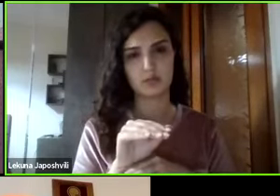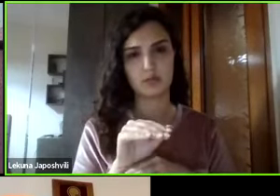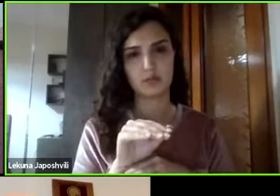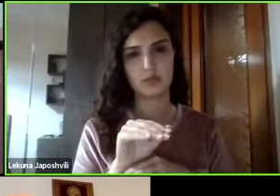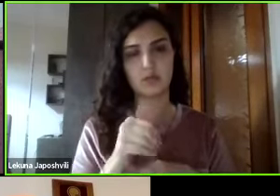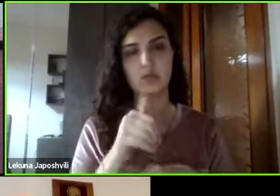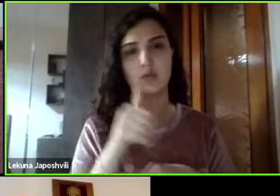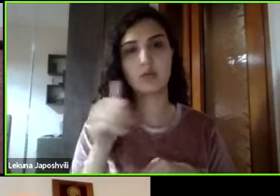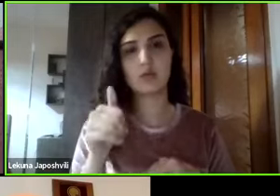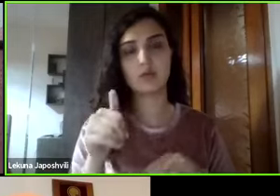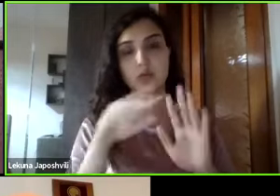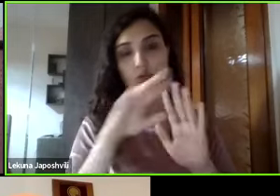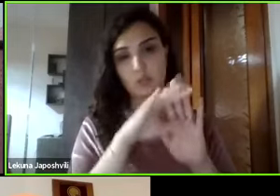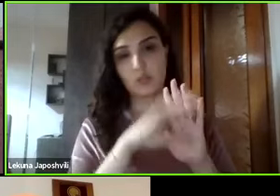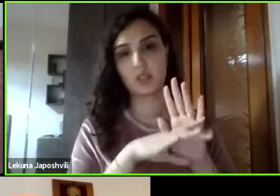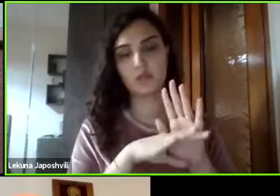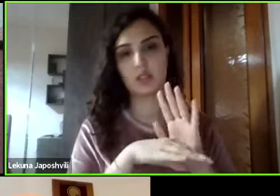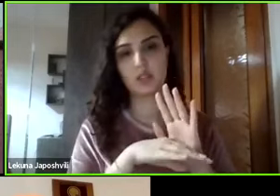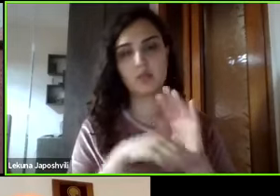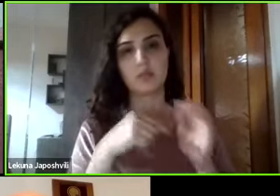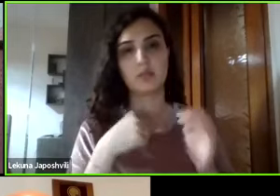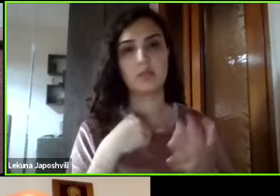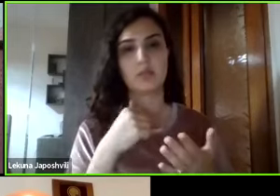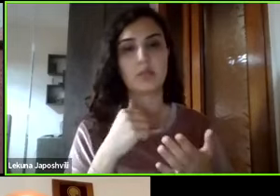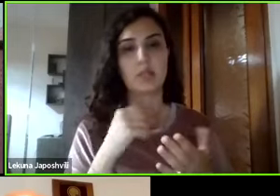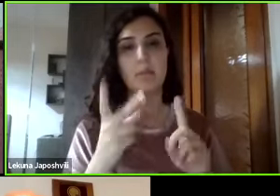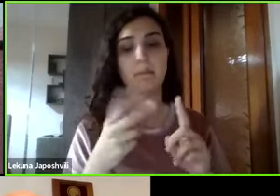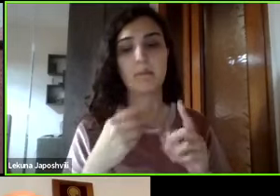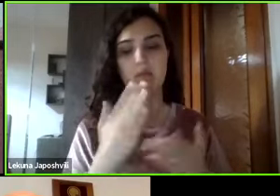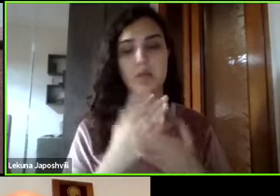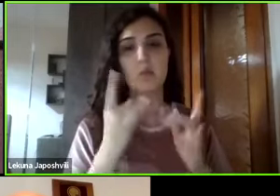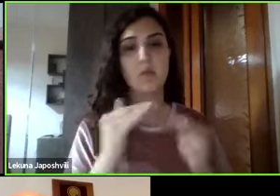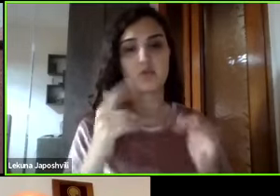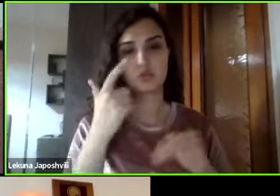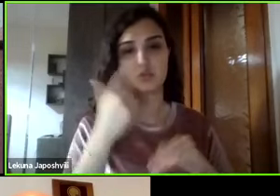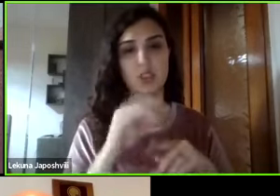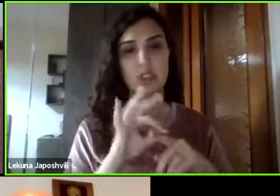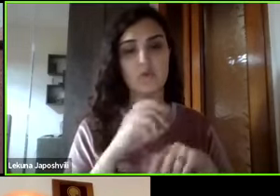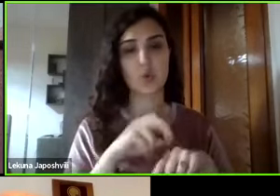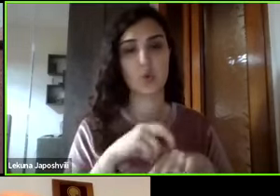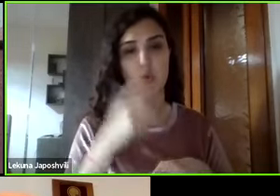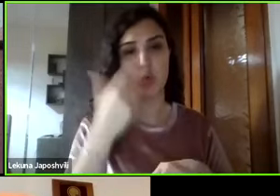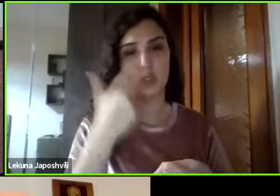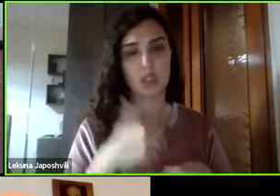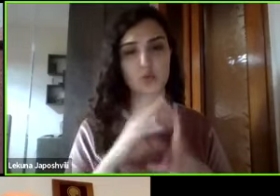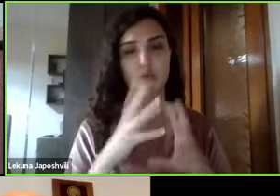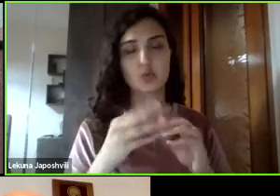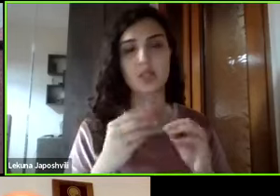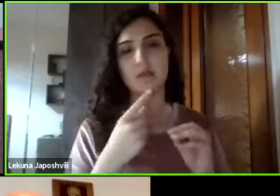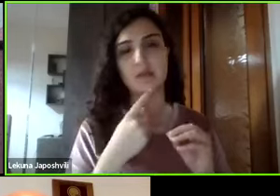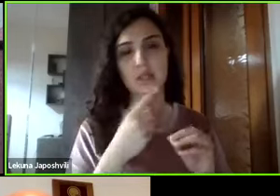როგორც აი ჩამოგითვალეთ, ხო, ახლა მე ვარ ბავშვთა ნევროლოგი, საბედნიეროდ ბავშვები